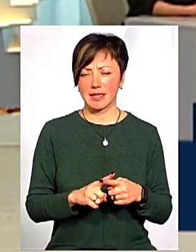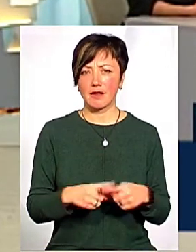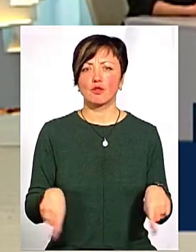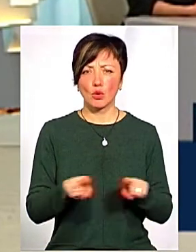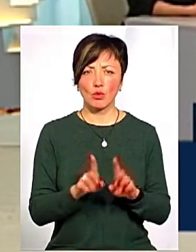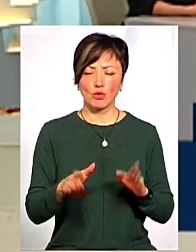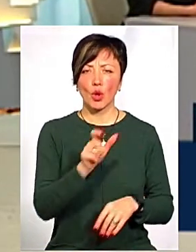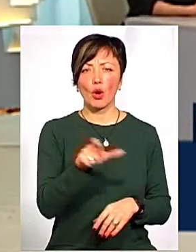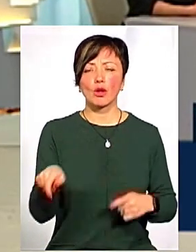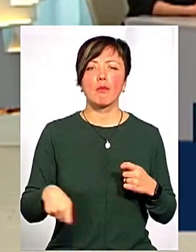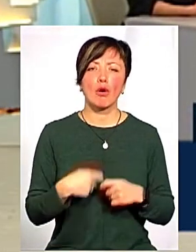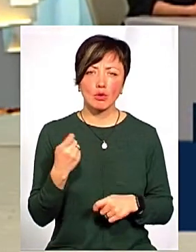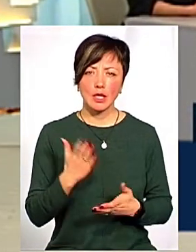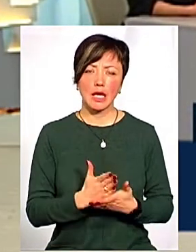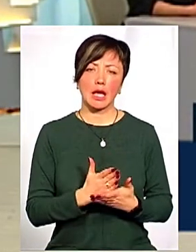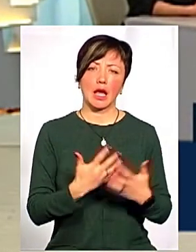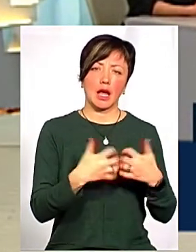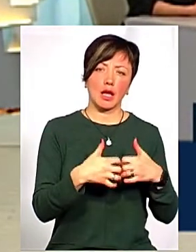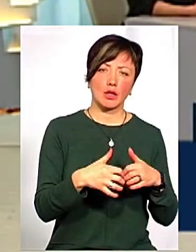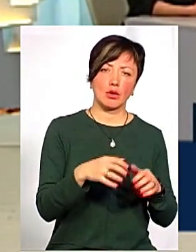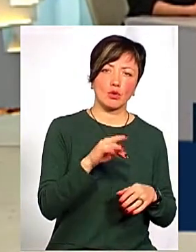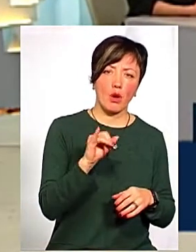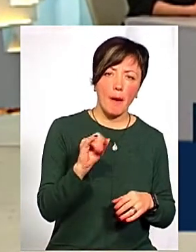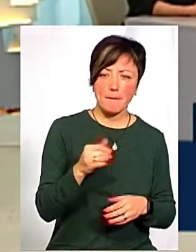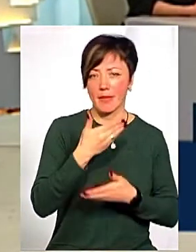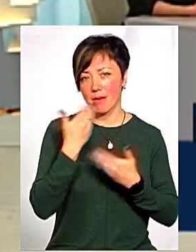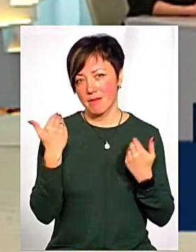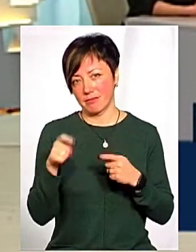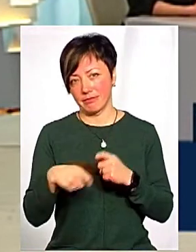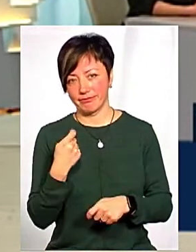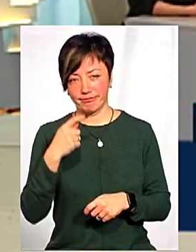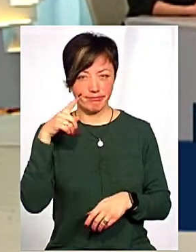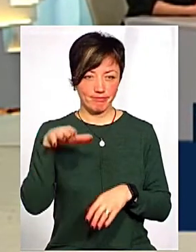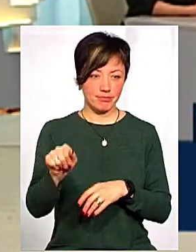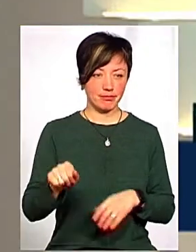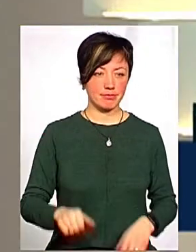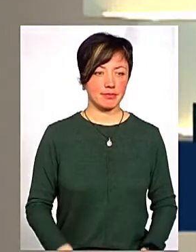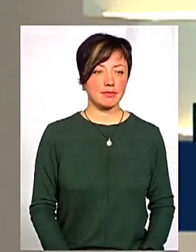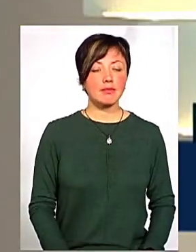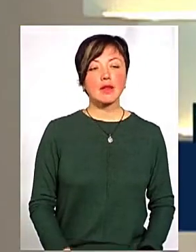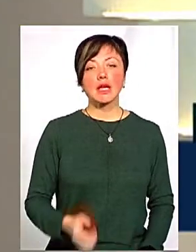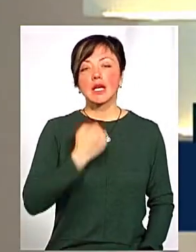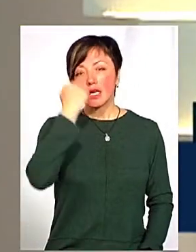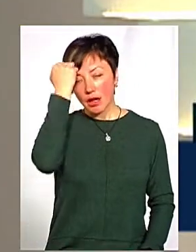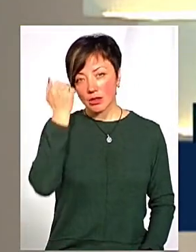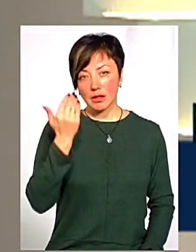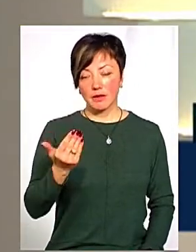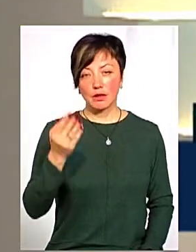одно будуть люди порушувати. Є Трукам, не порушують, нема, порушують. Ми вам дякуємо за вашу